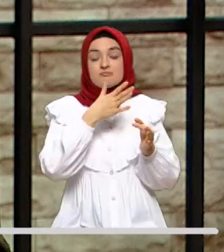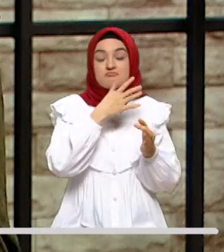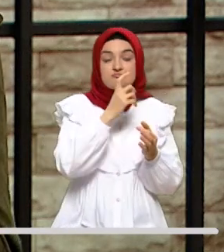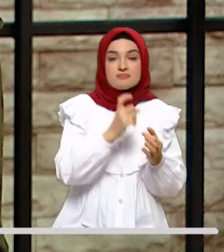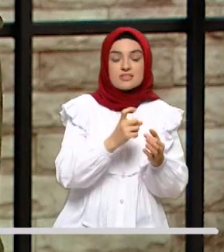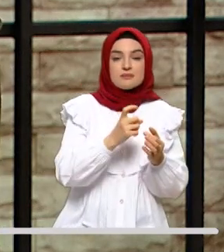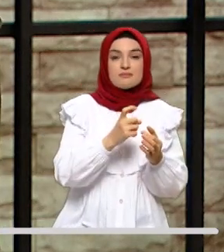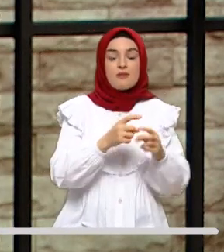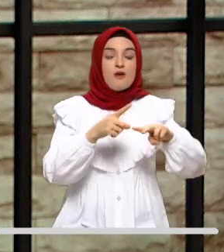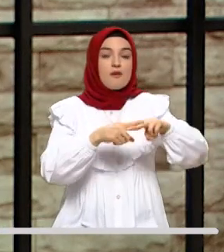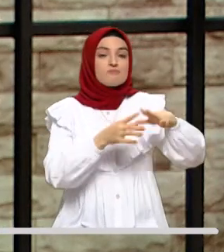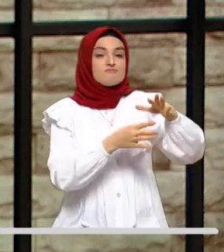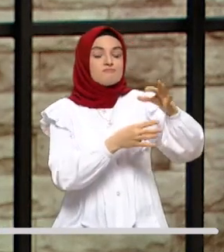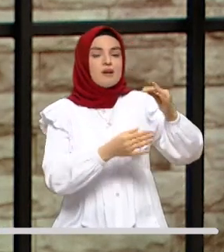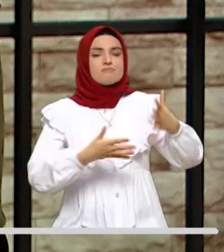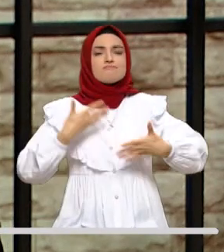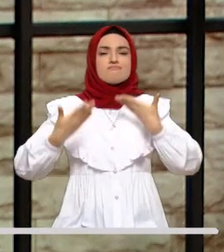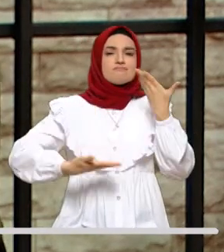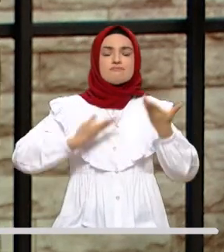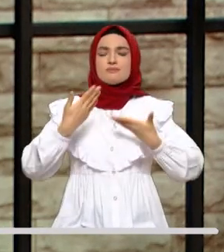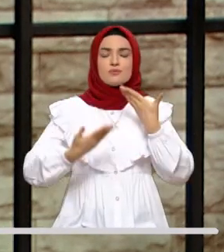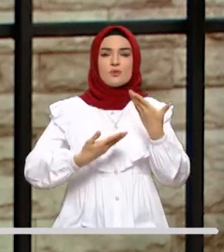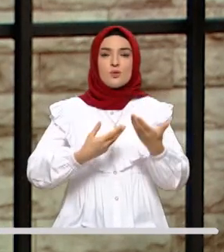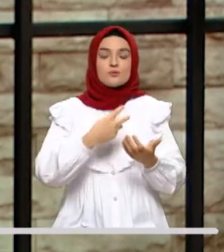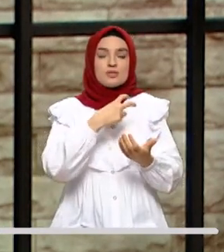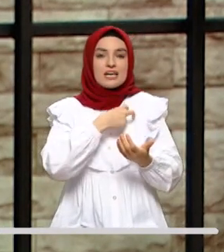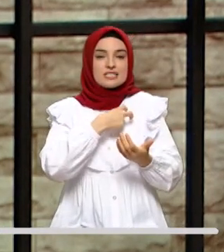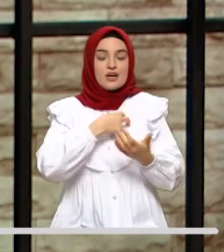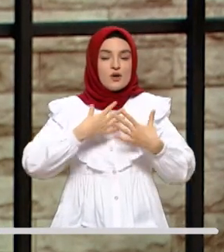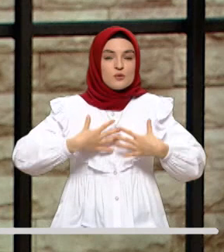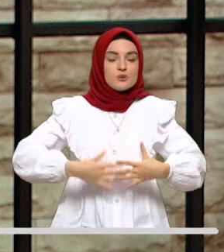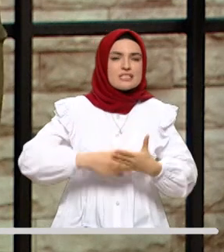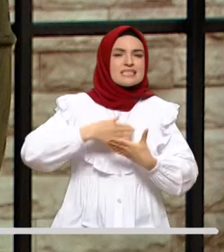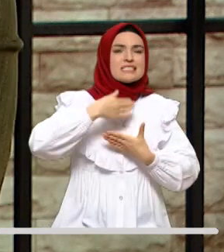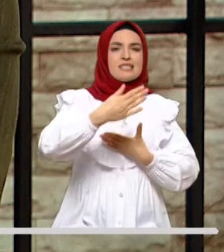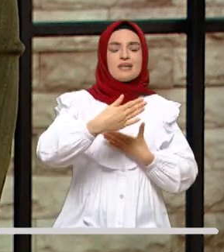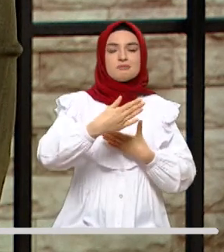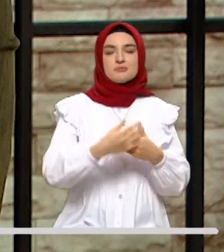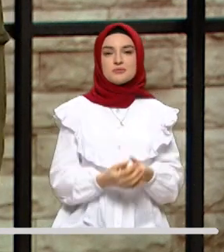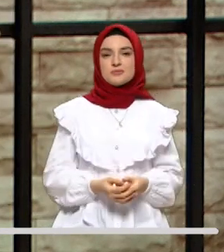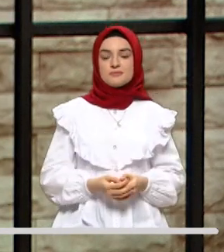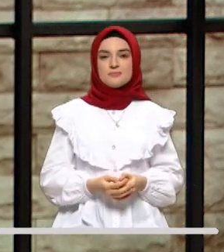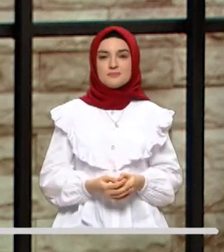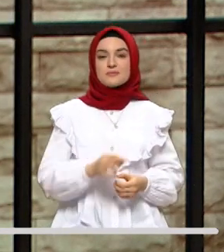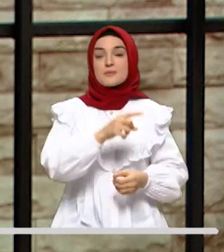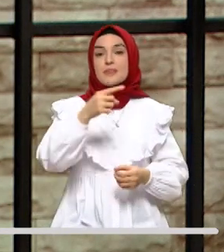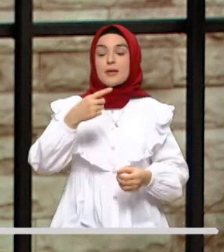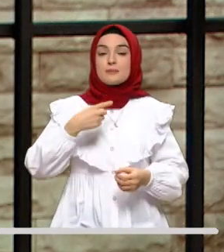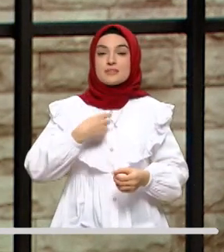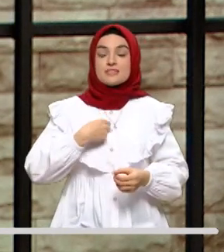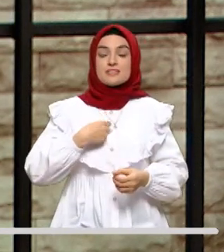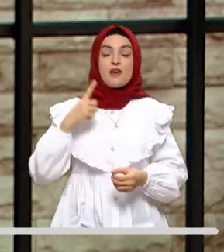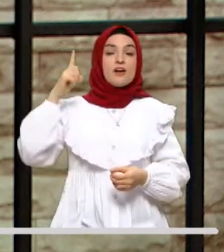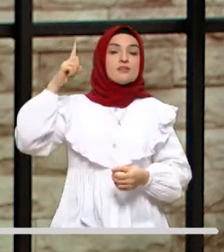coşmuş. Coştukça adeta aşk şarabı vücut kadehinden taşmış ve bizler Allah